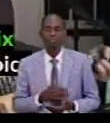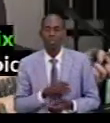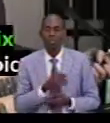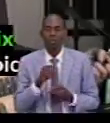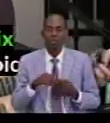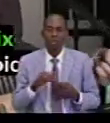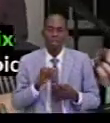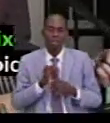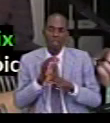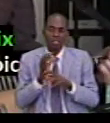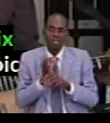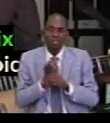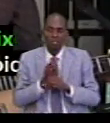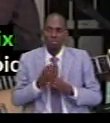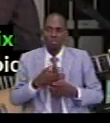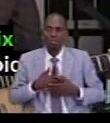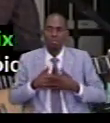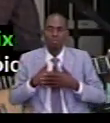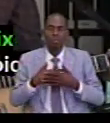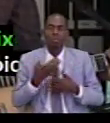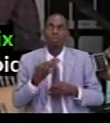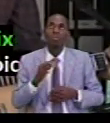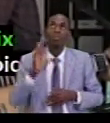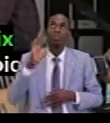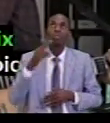Le souffle de ta voix,